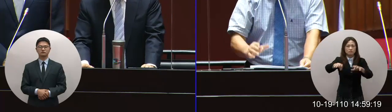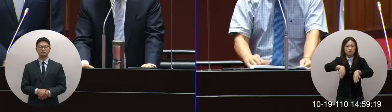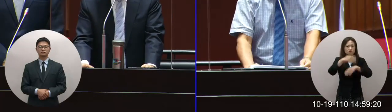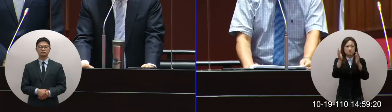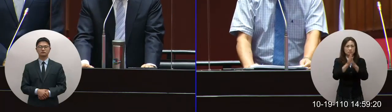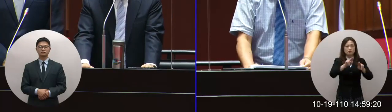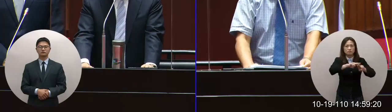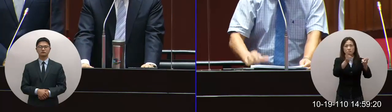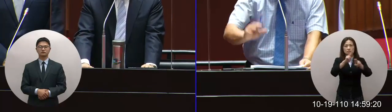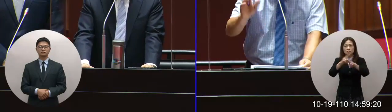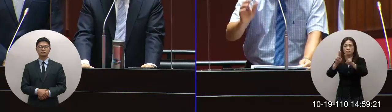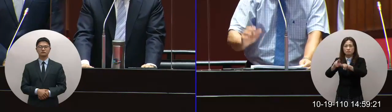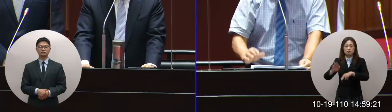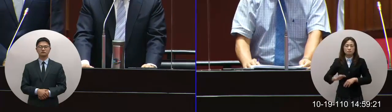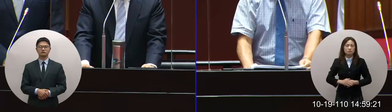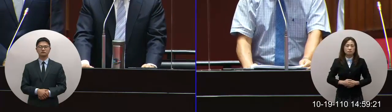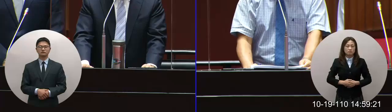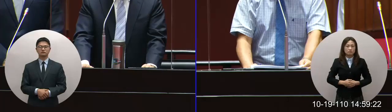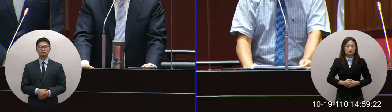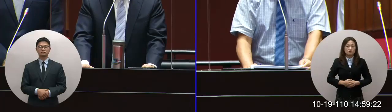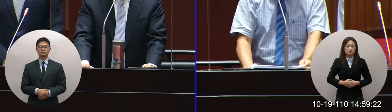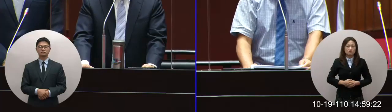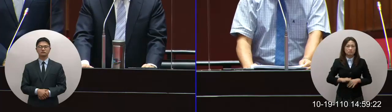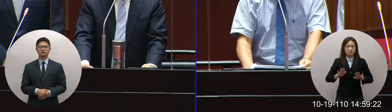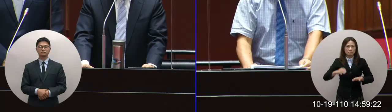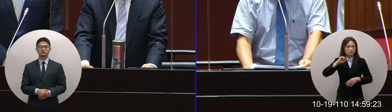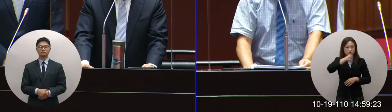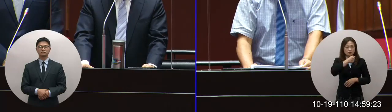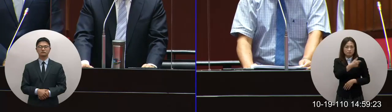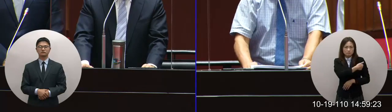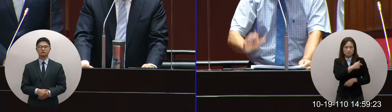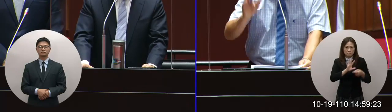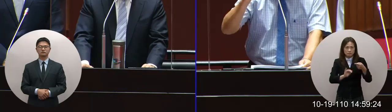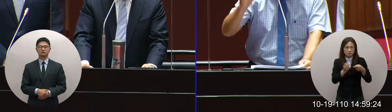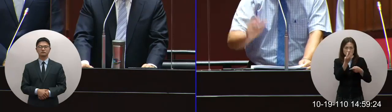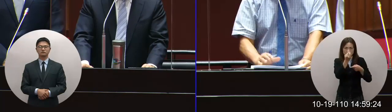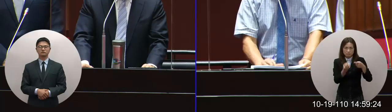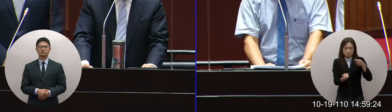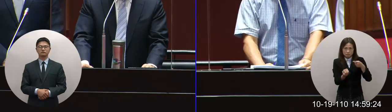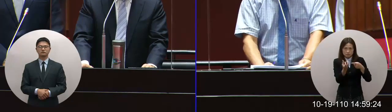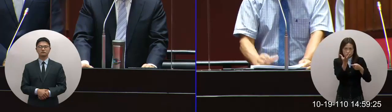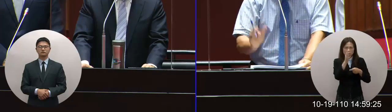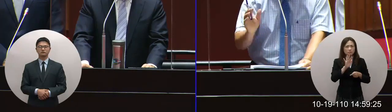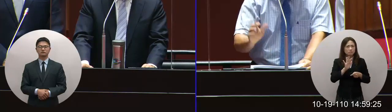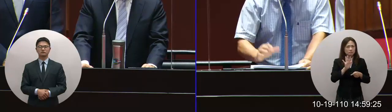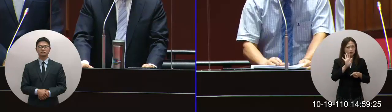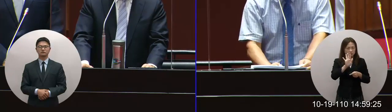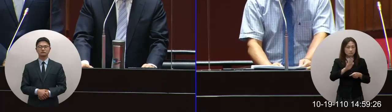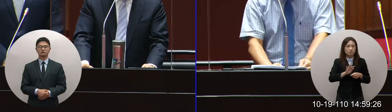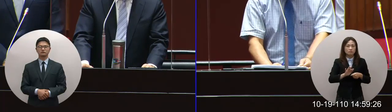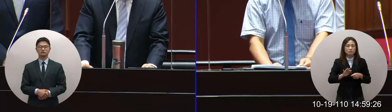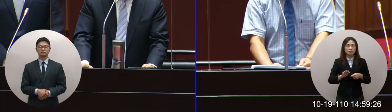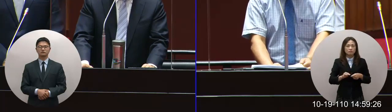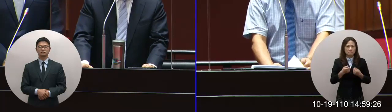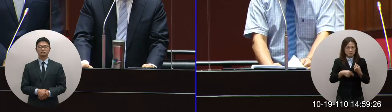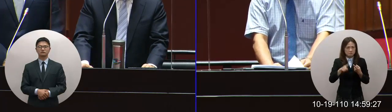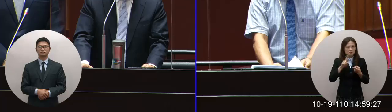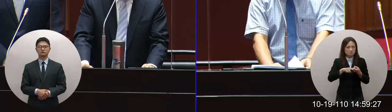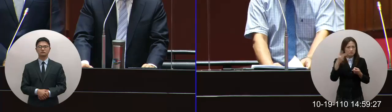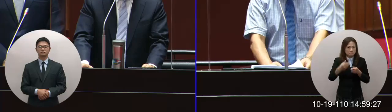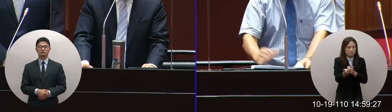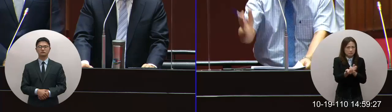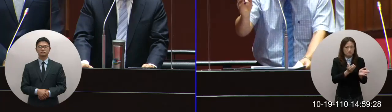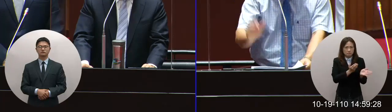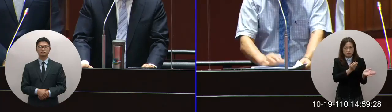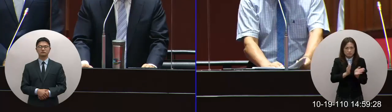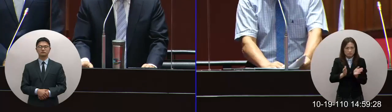然我们打到其实覆盖率到一个程度，打疫苗覆盖率一个程度也应该要有所超前的部